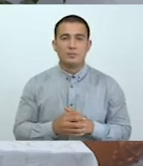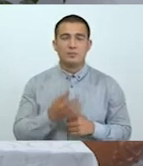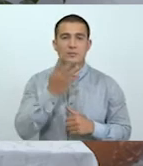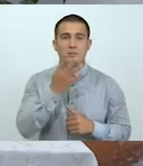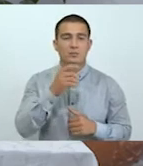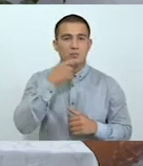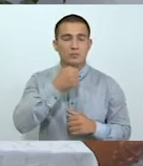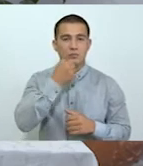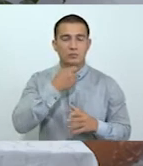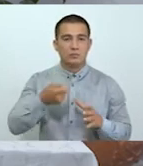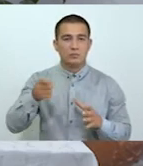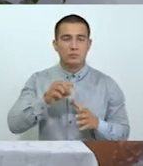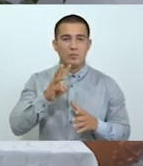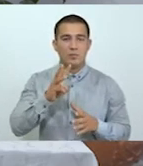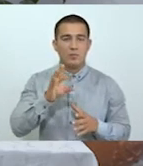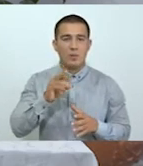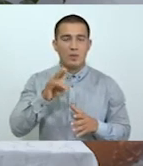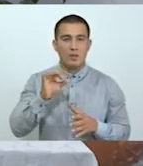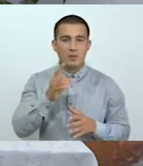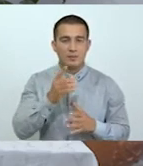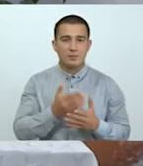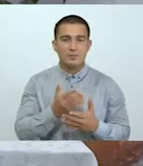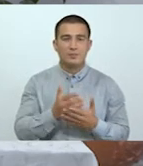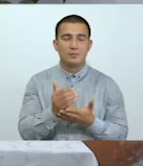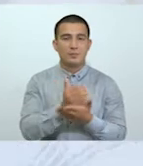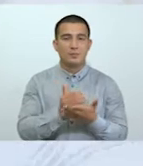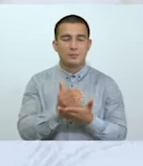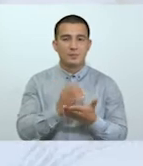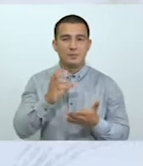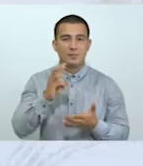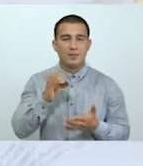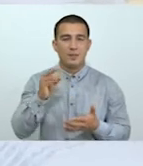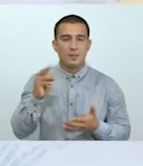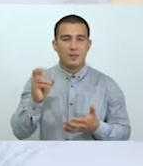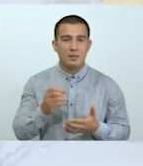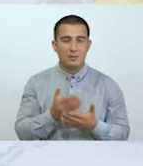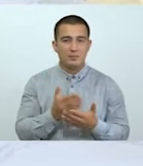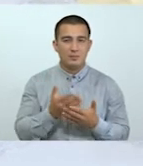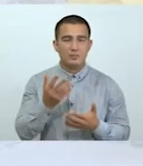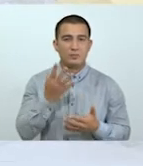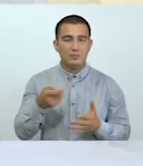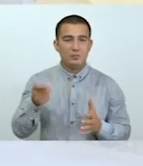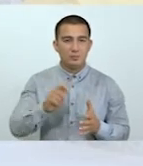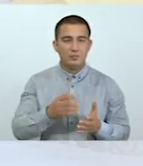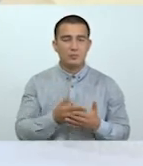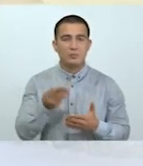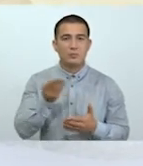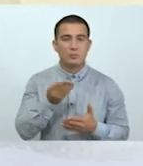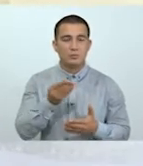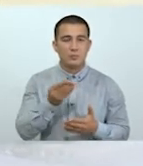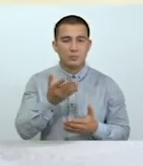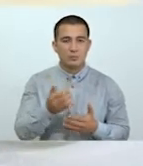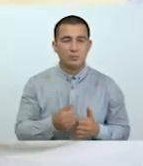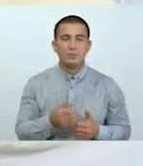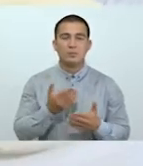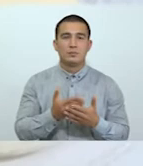osh qoshiq mayonez, 4 osh qoshiq smetana, 200 g un, 150